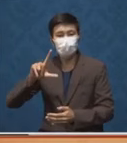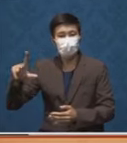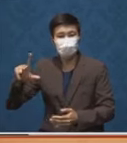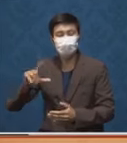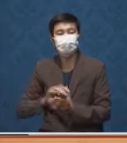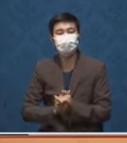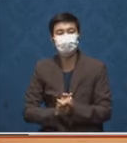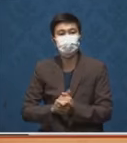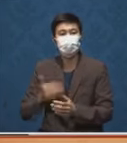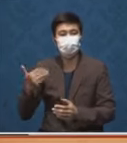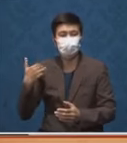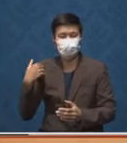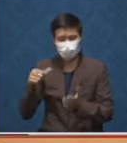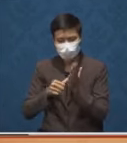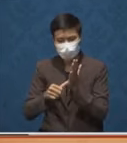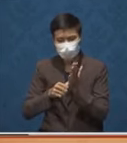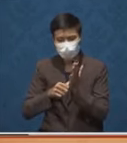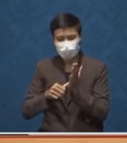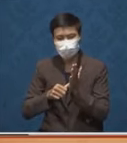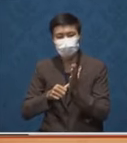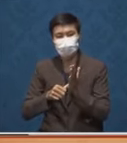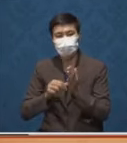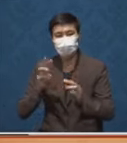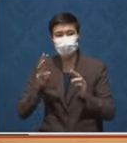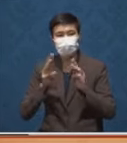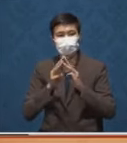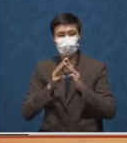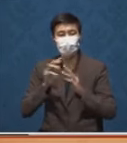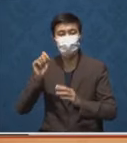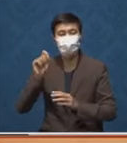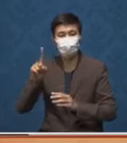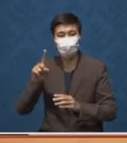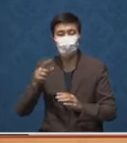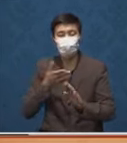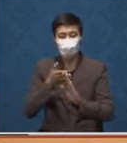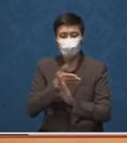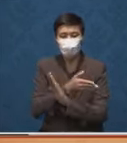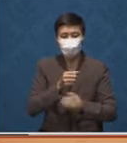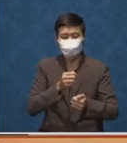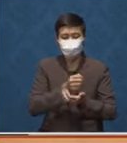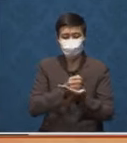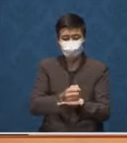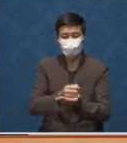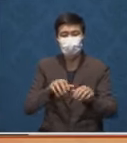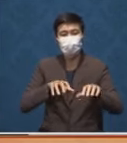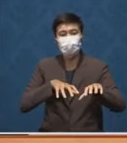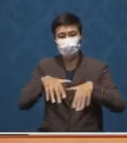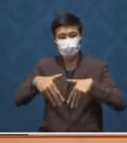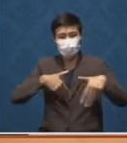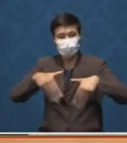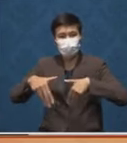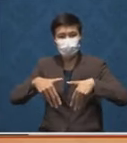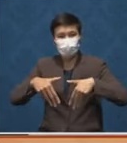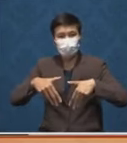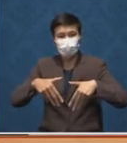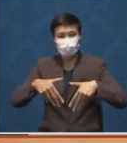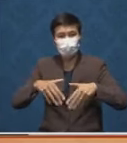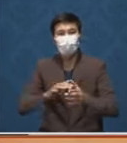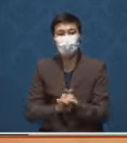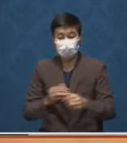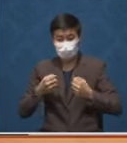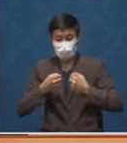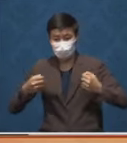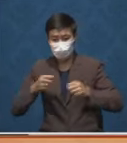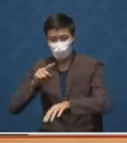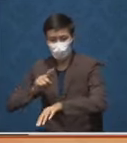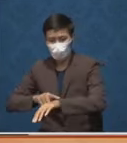รีค่ะโดยการแก้ไขสัญญาสัมปทานแบบด่วนทันใจก่อนช่วยเหลือเยียวยาประชาชนทั้งลดค่าสัมปทานทั้งยืดอายุจนรัฐเสียผลประโย